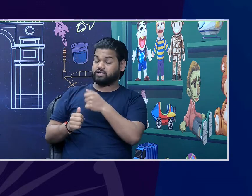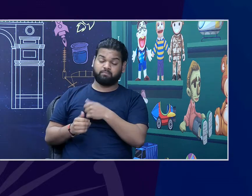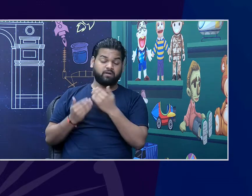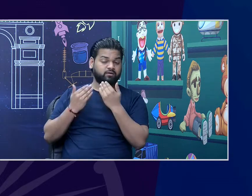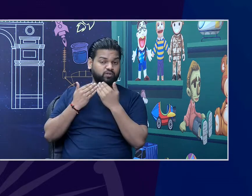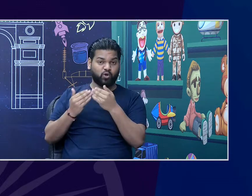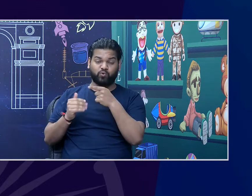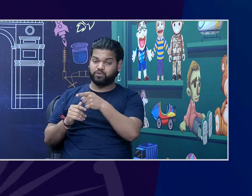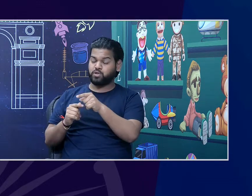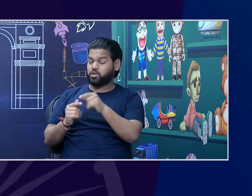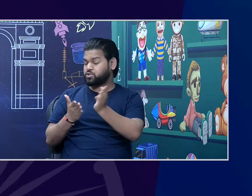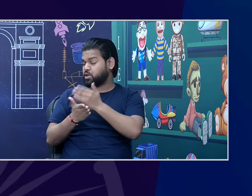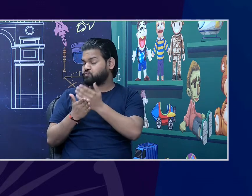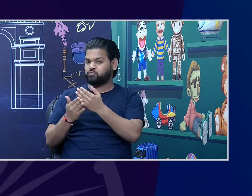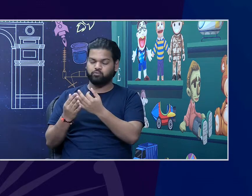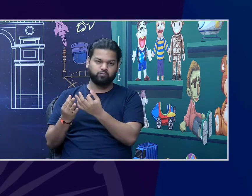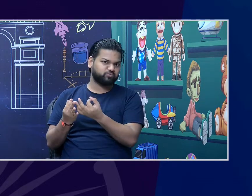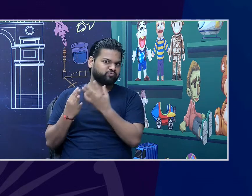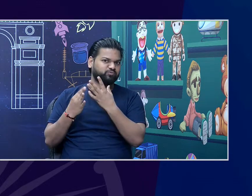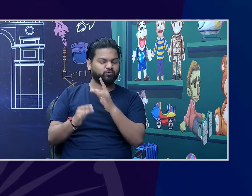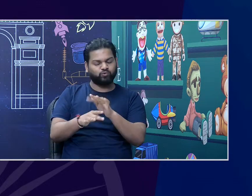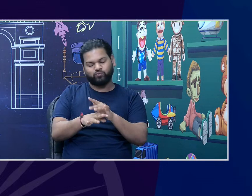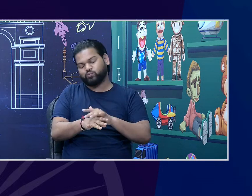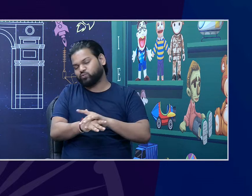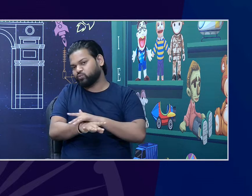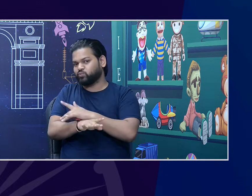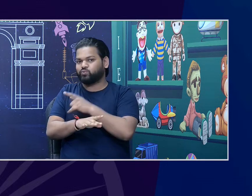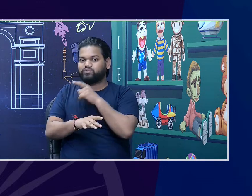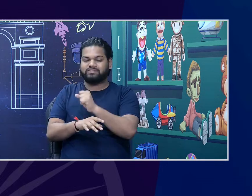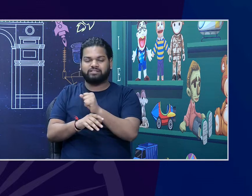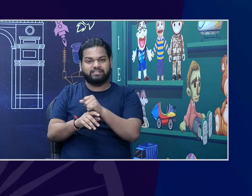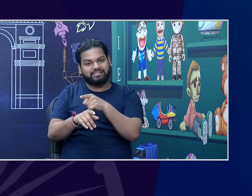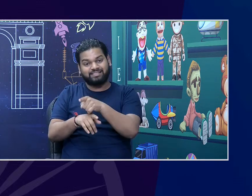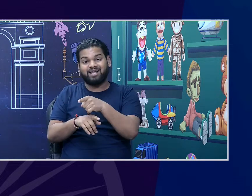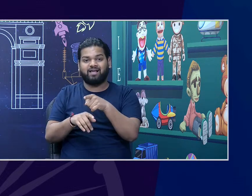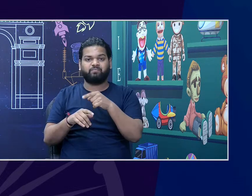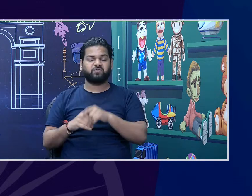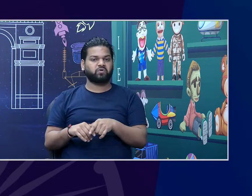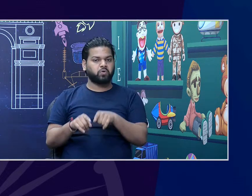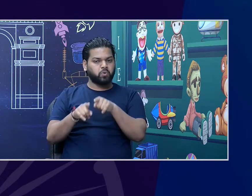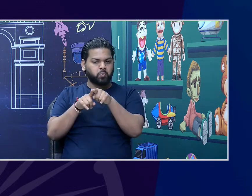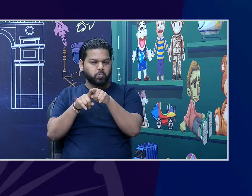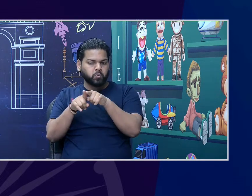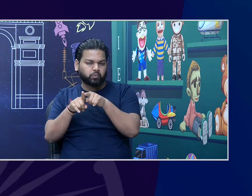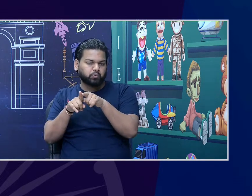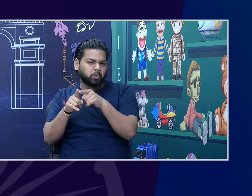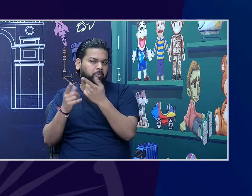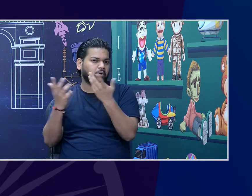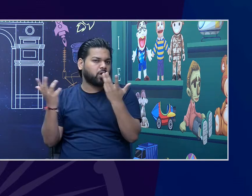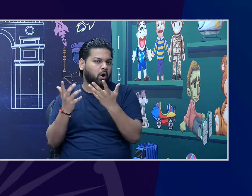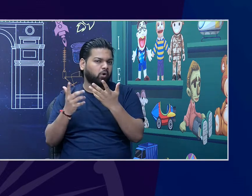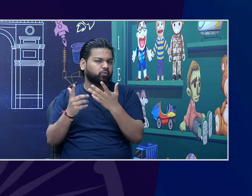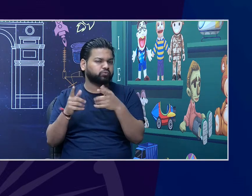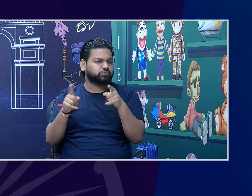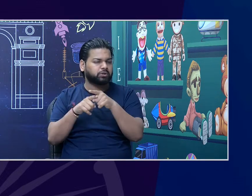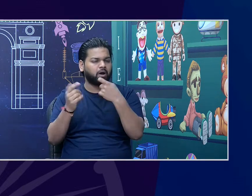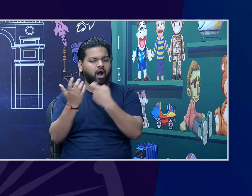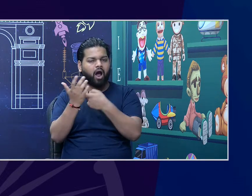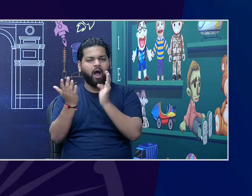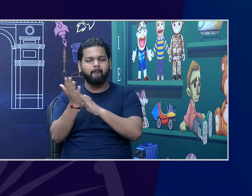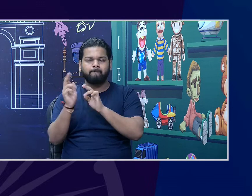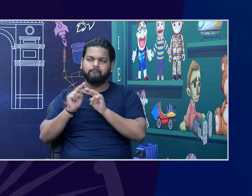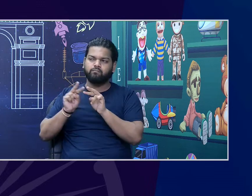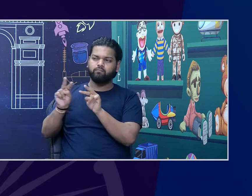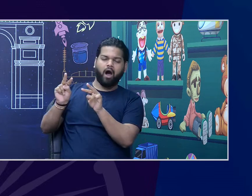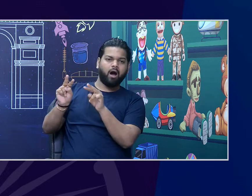session for all the students, I must say. Yes. एक ऐसा उदाहरण दुनिया के लिए जिनके पास कुछ भी नहीं था और उन्होंने बहुत कुछ अचीव किया, और जैसा आपने कहा कि हमें